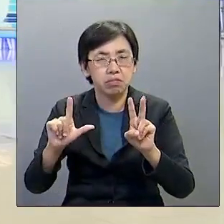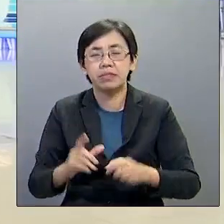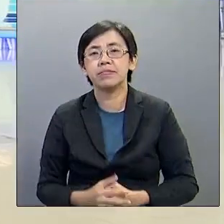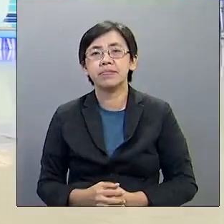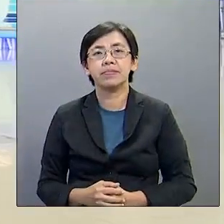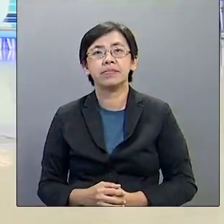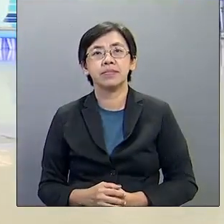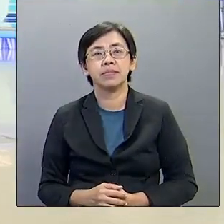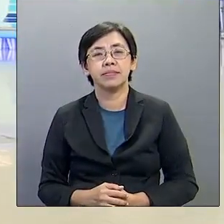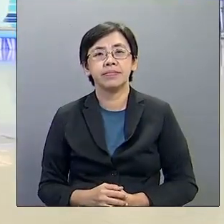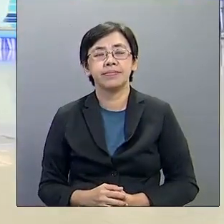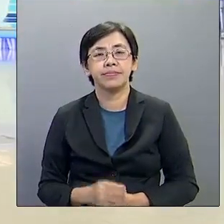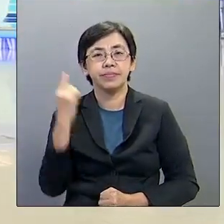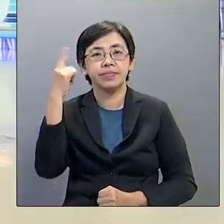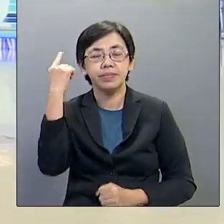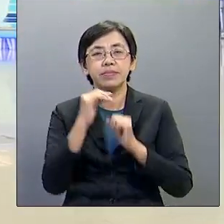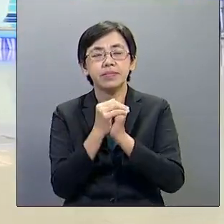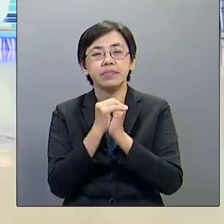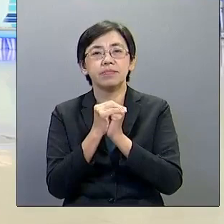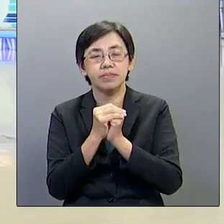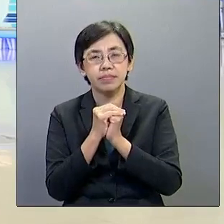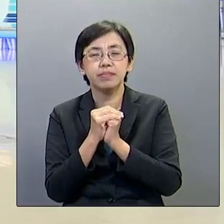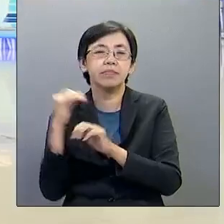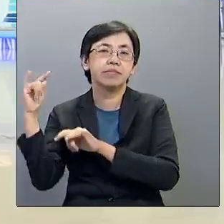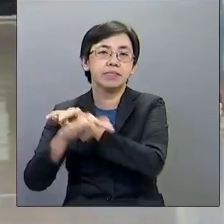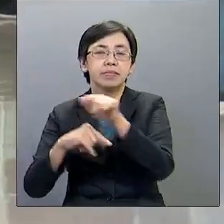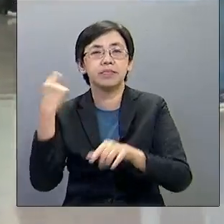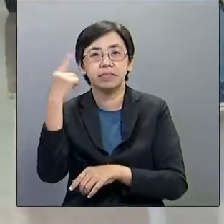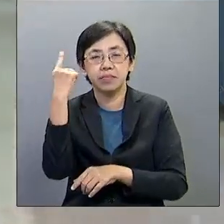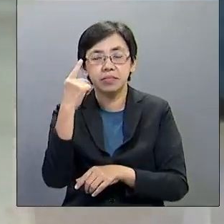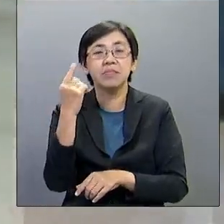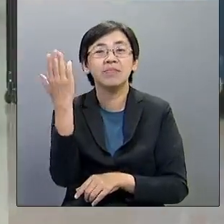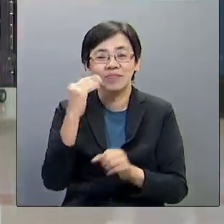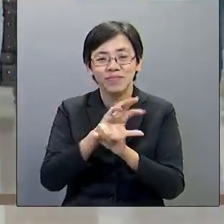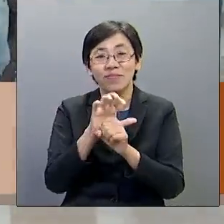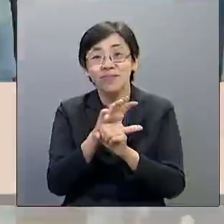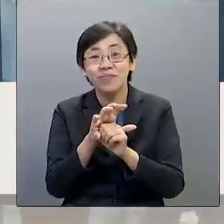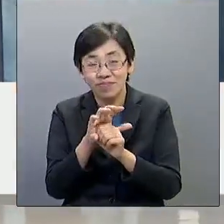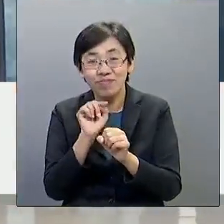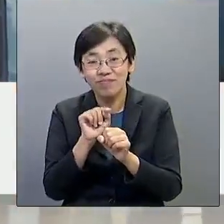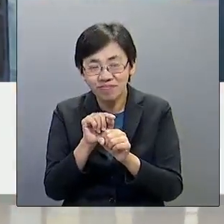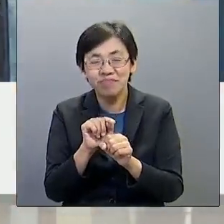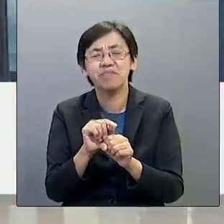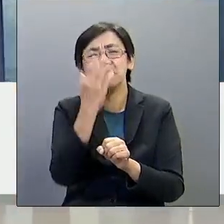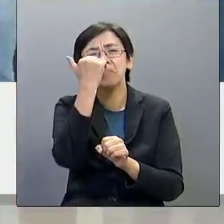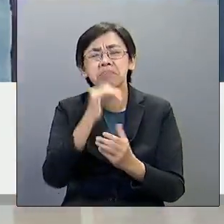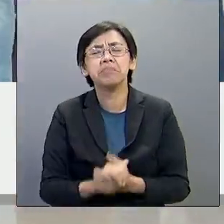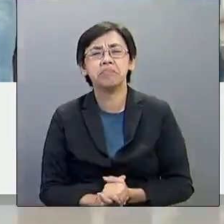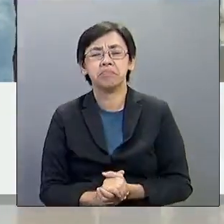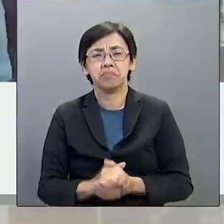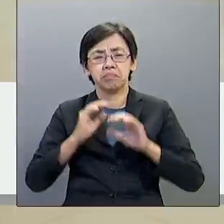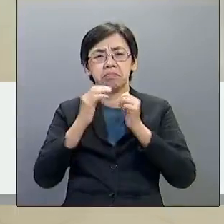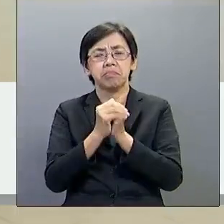การกลับเข้ามาของนักท่องเที่ยวชาวจีนหลังจากที่ผ่อนคลายมาตรการการเดินทางออกนอกประเทศนะคะ